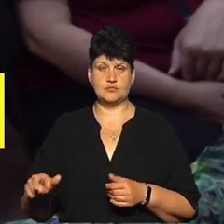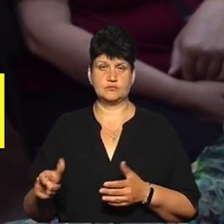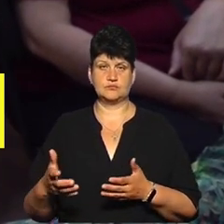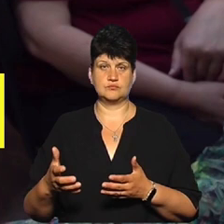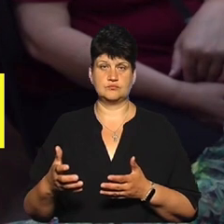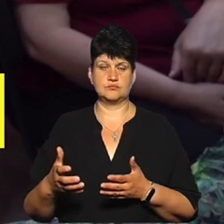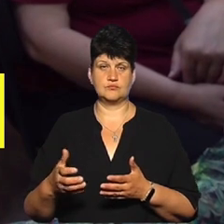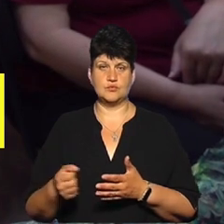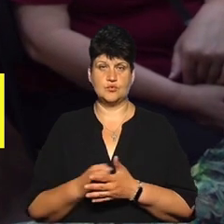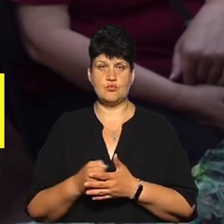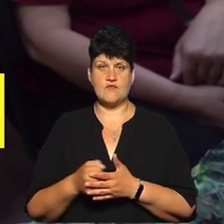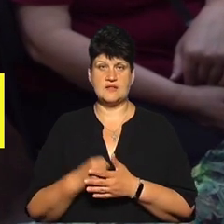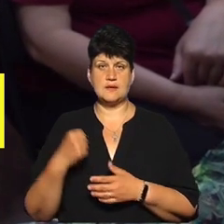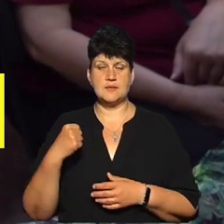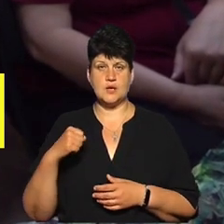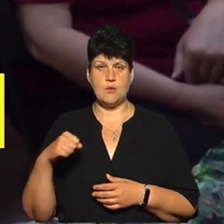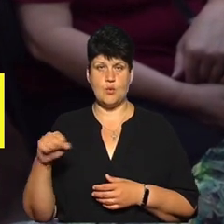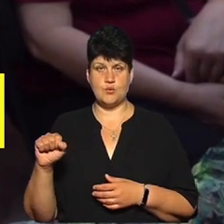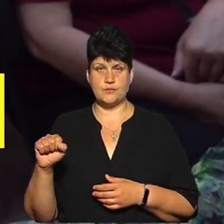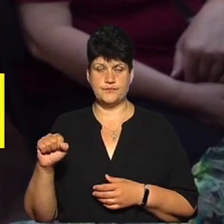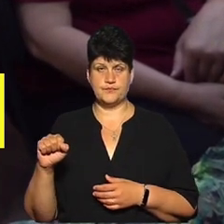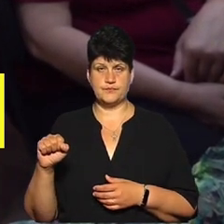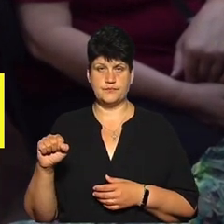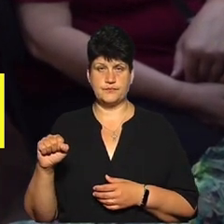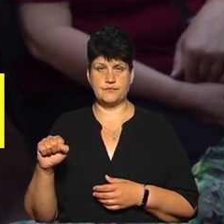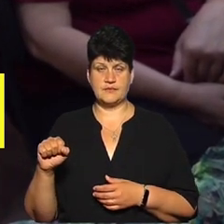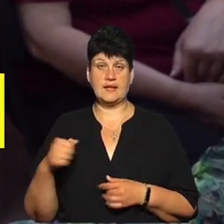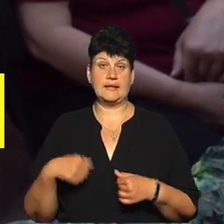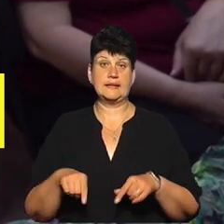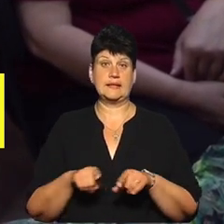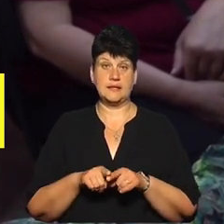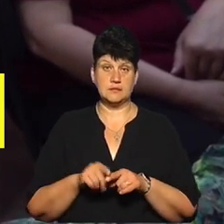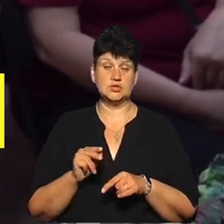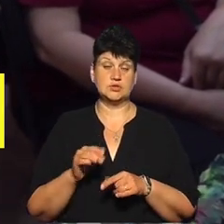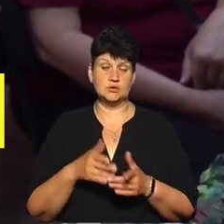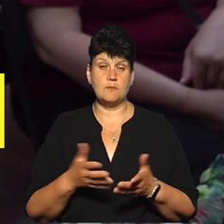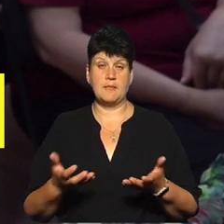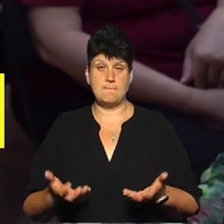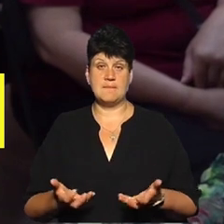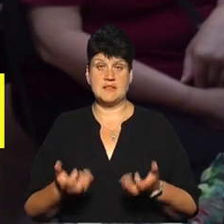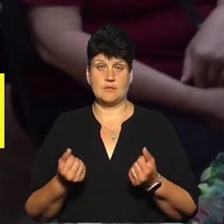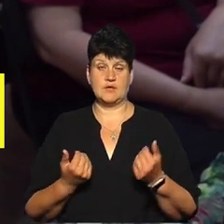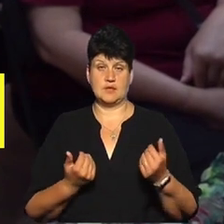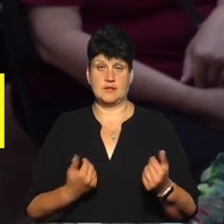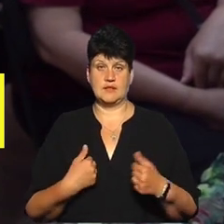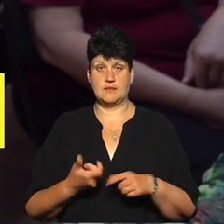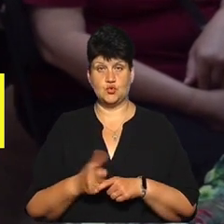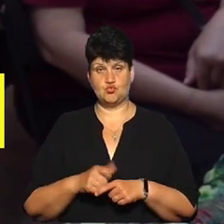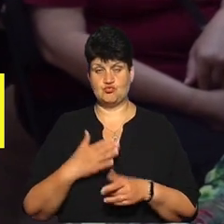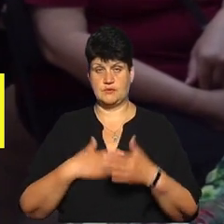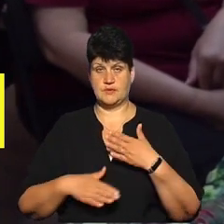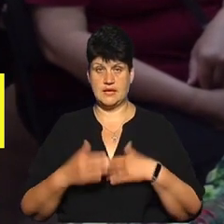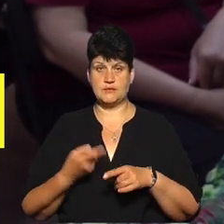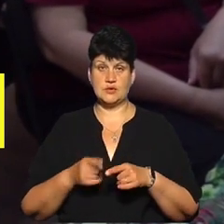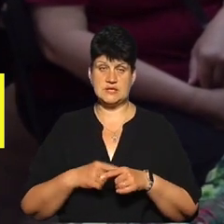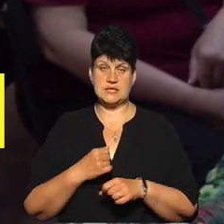добувати перемогу. І ми таким чином їх підтримували. Нам дуже приємно це робити, і